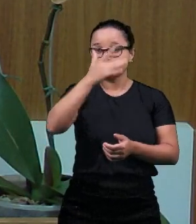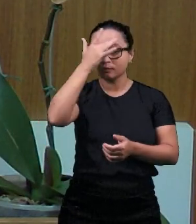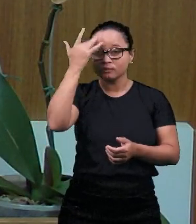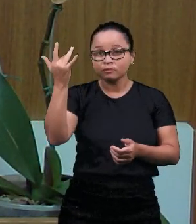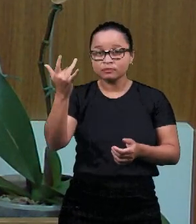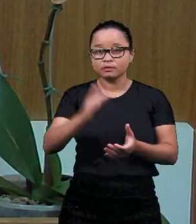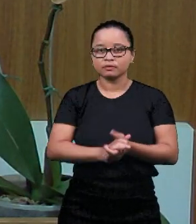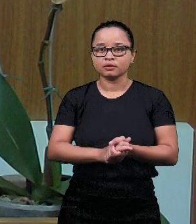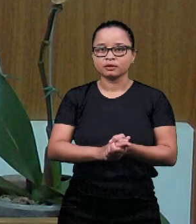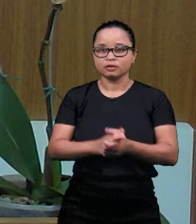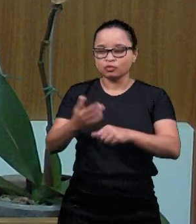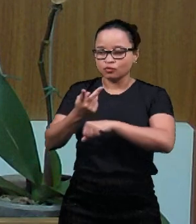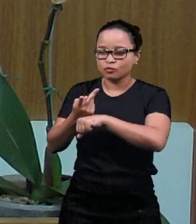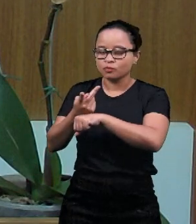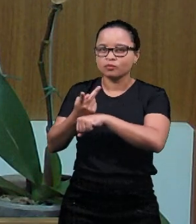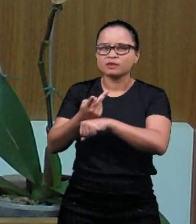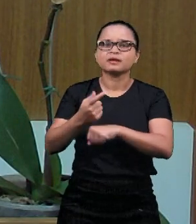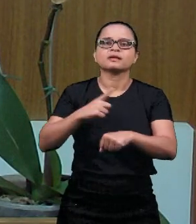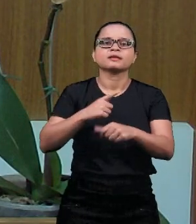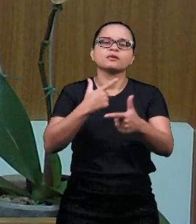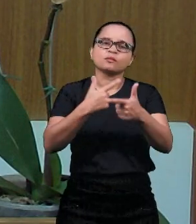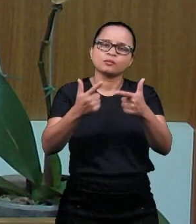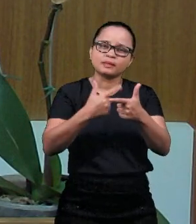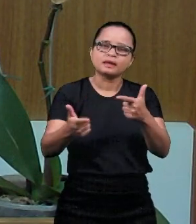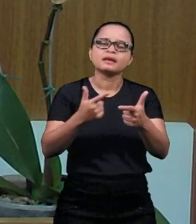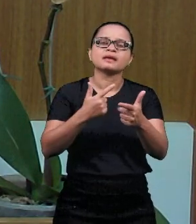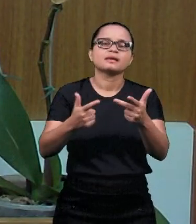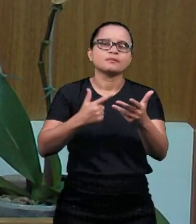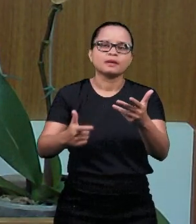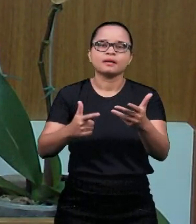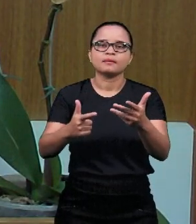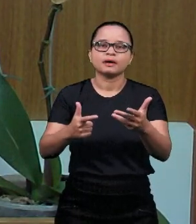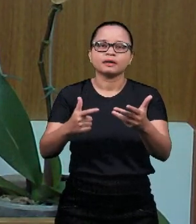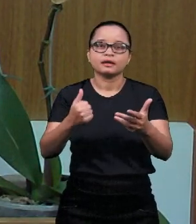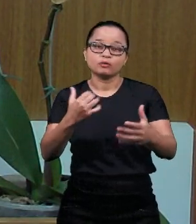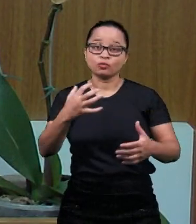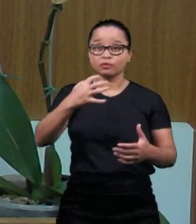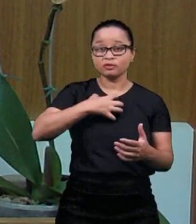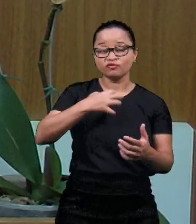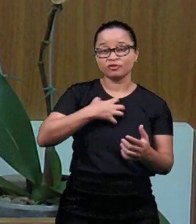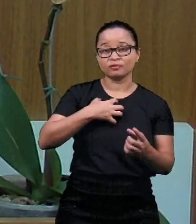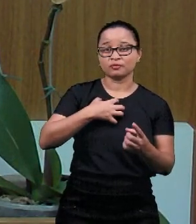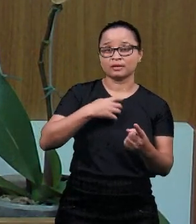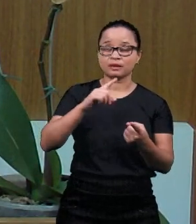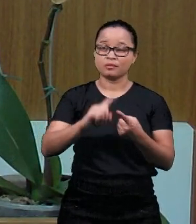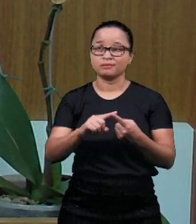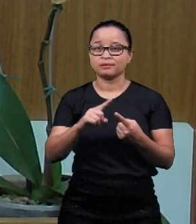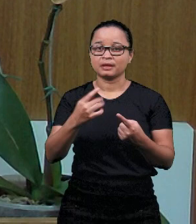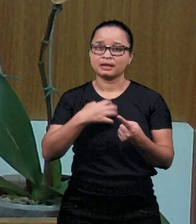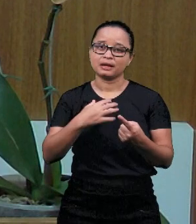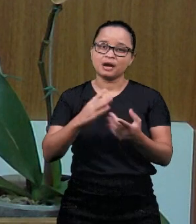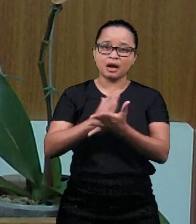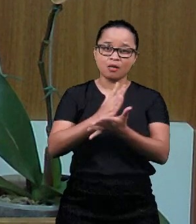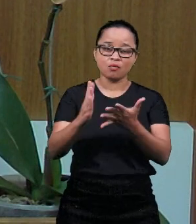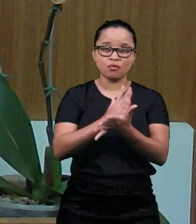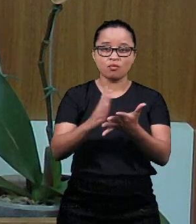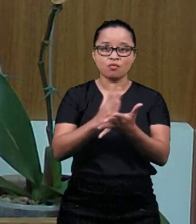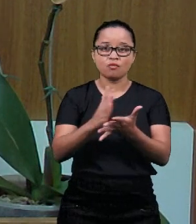arrivent, sont des symptômes. On commence déjà à voir, quelques-uns commencent à avoir des difficultés de respirer,